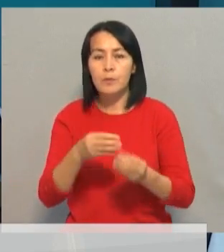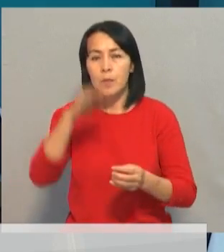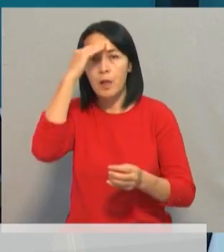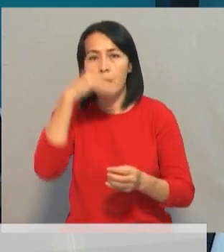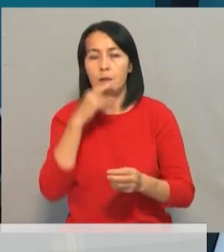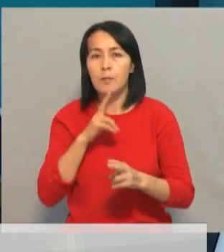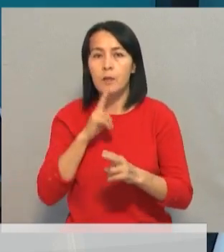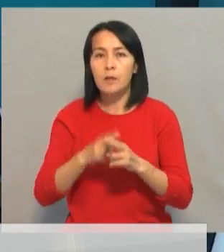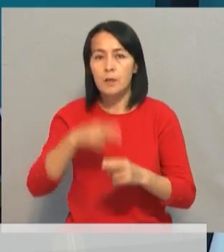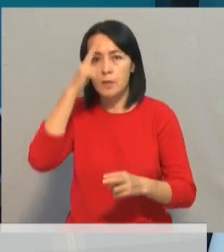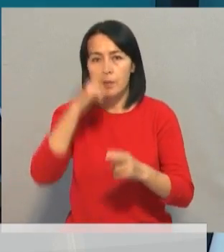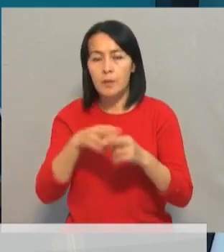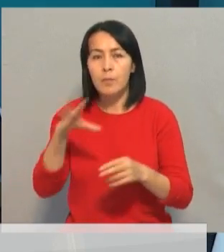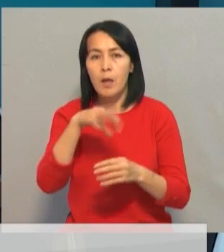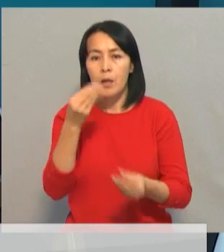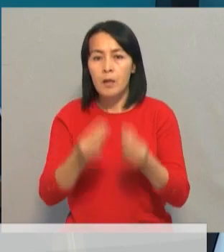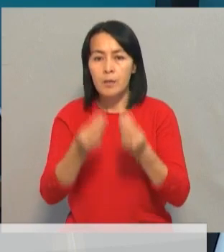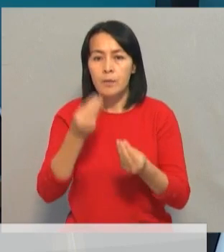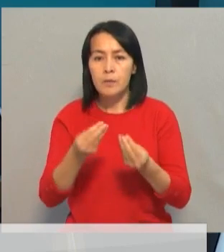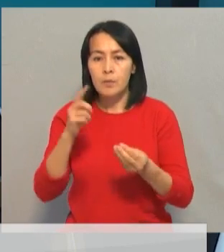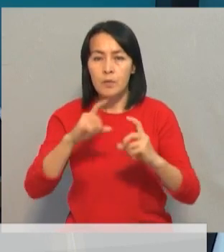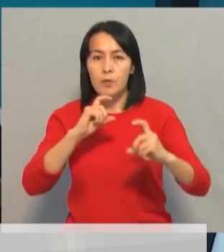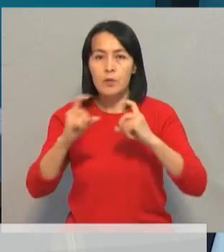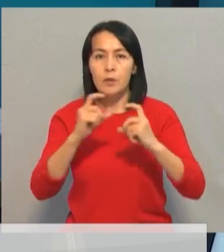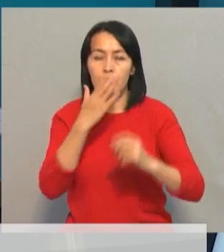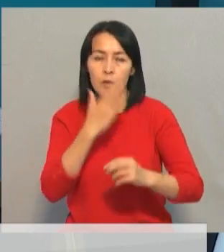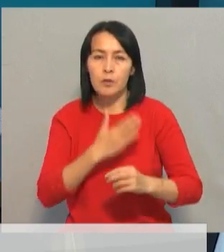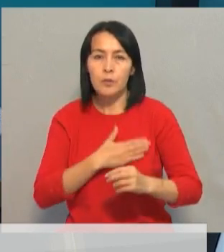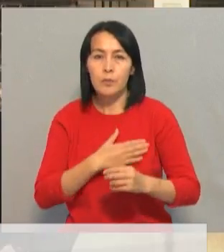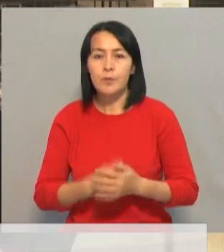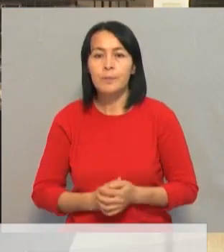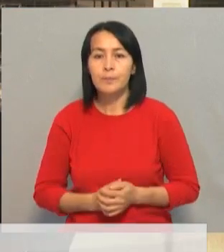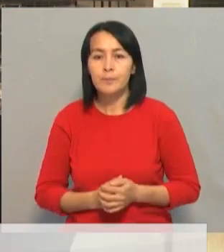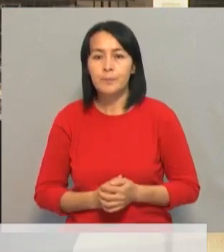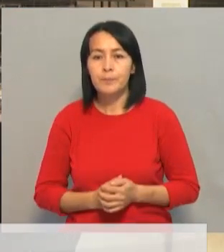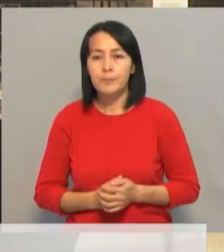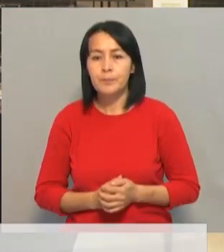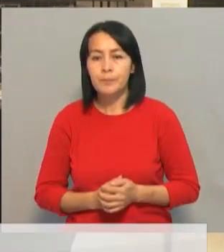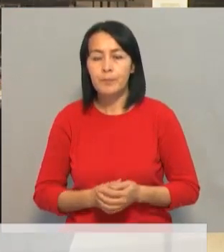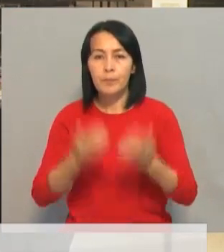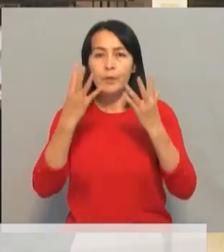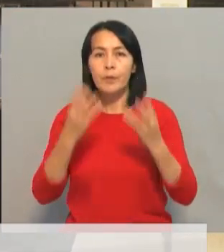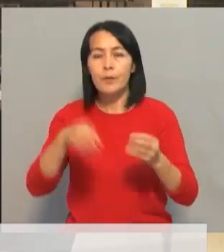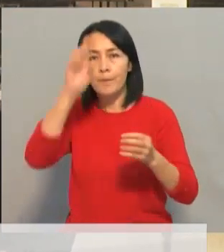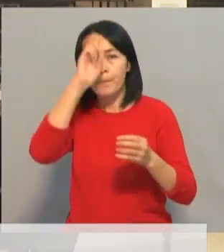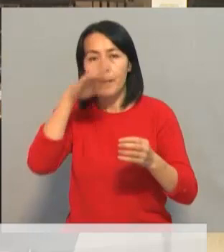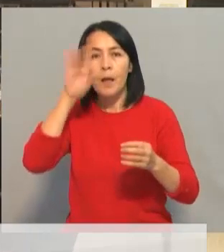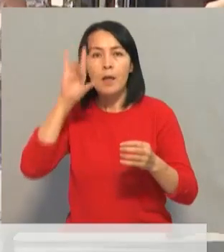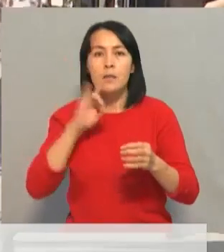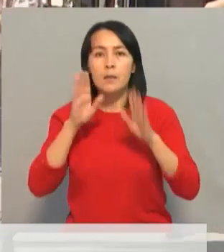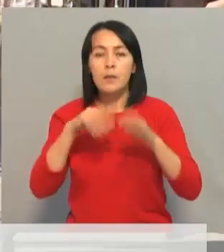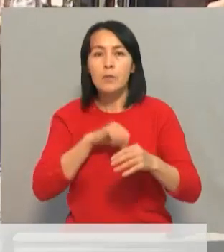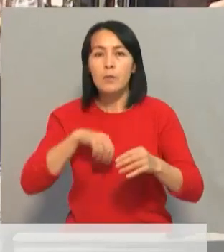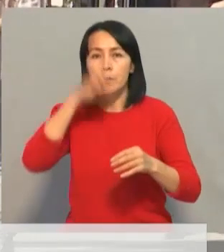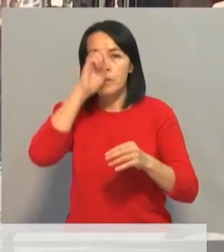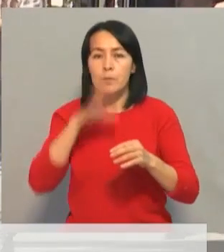Әкем, қарындасым, інім, ағам, барлығымыз осы былайша айтқанда шахмат отбасымыз. Бүгінде ел арасында Қазақстан тек өз елінде